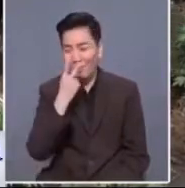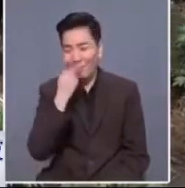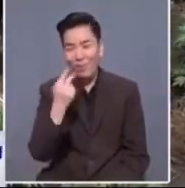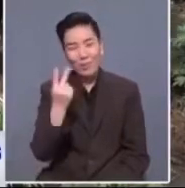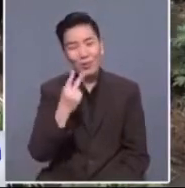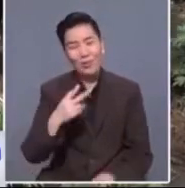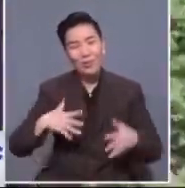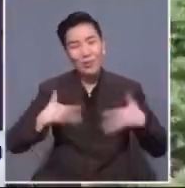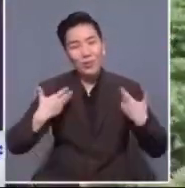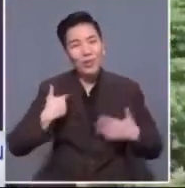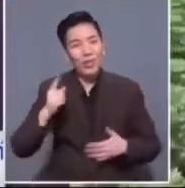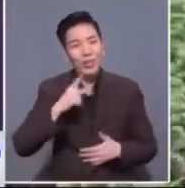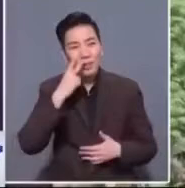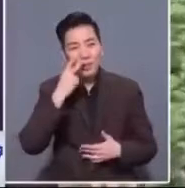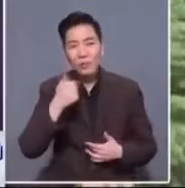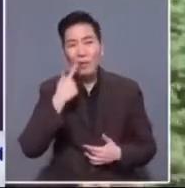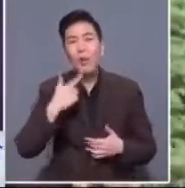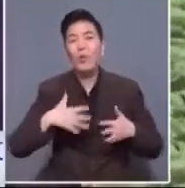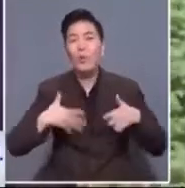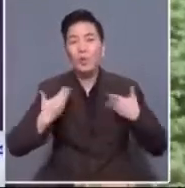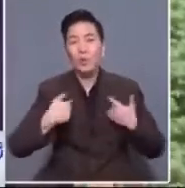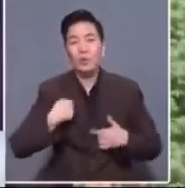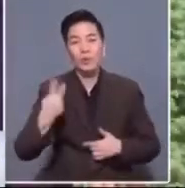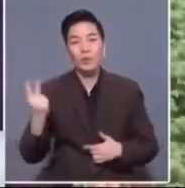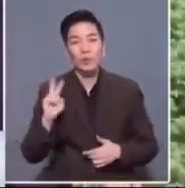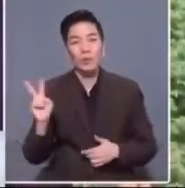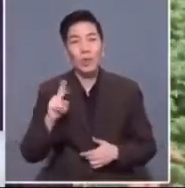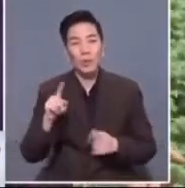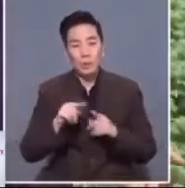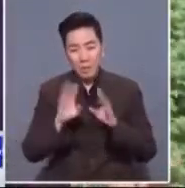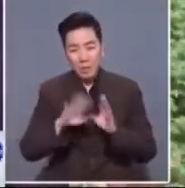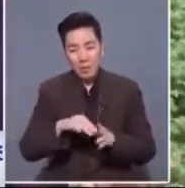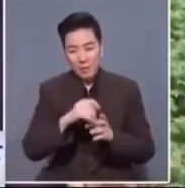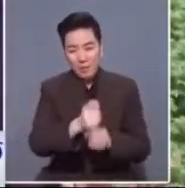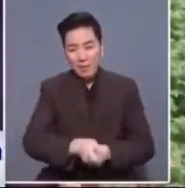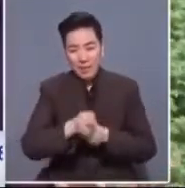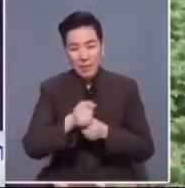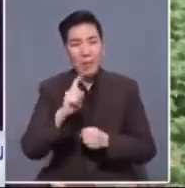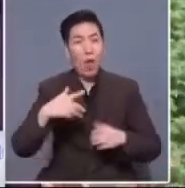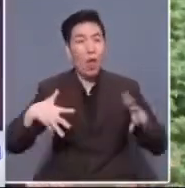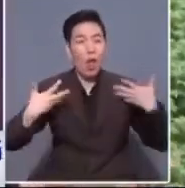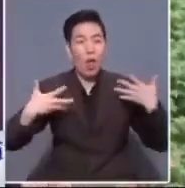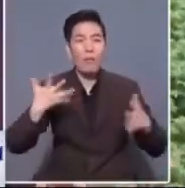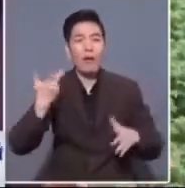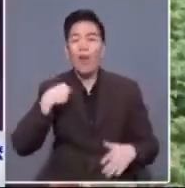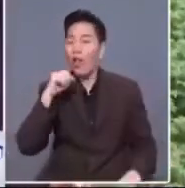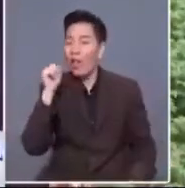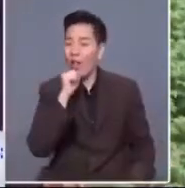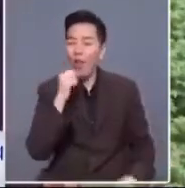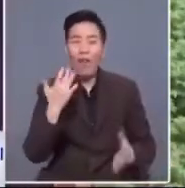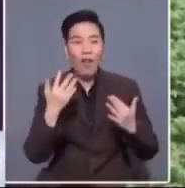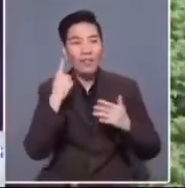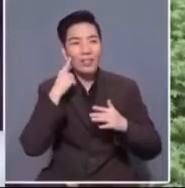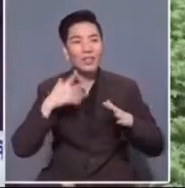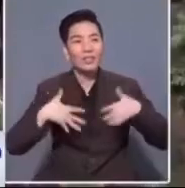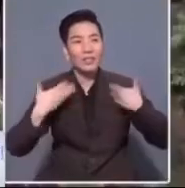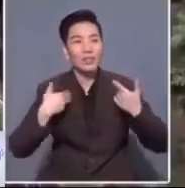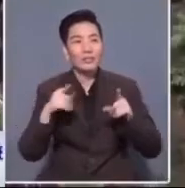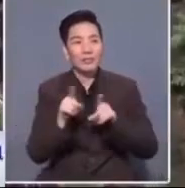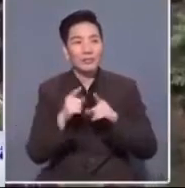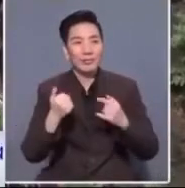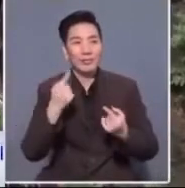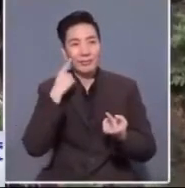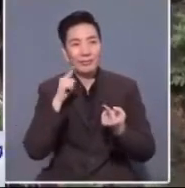ขกันจังเลย ก็ต้องมีความสุขค่ะเราเป็นเกษตรรุ่นใหม่แล้ว มันร้อนนะ ไม่ร้อนค่ะร้องเพลงดาวเรืองจะได้มีความสุขตามเรา จะได้มี